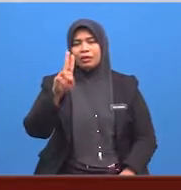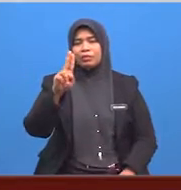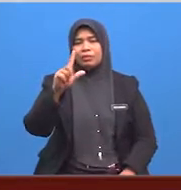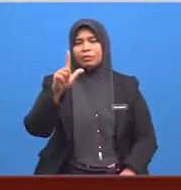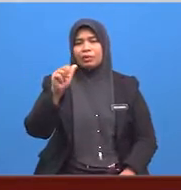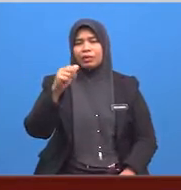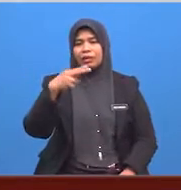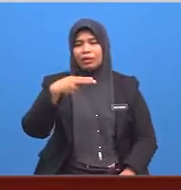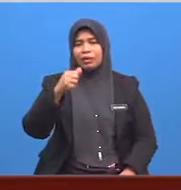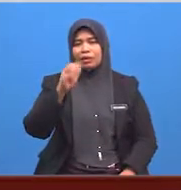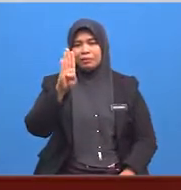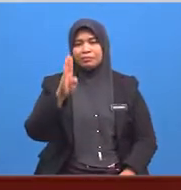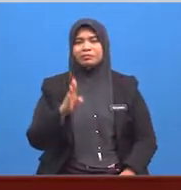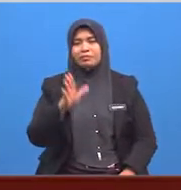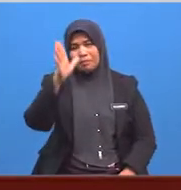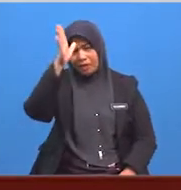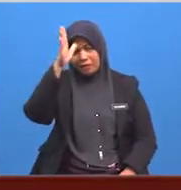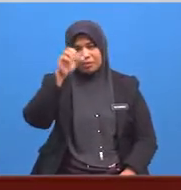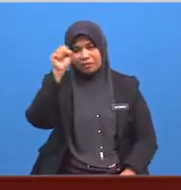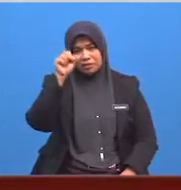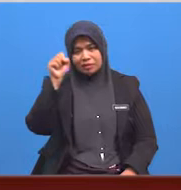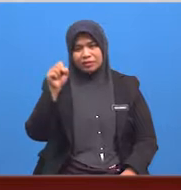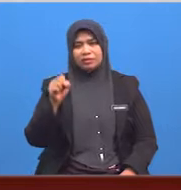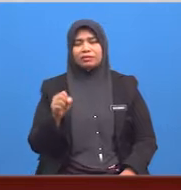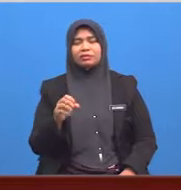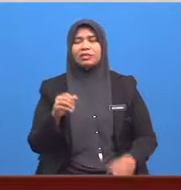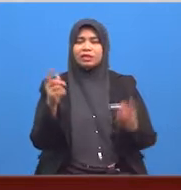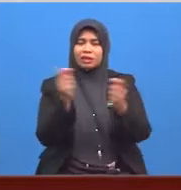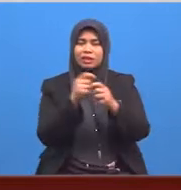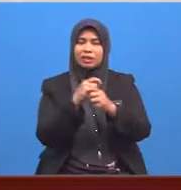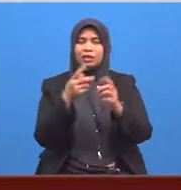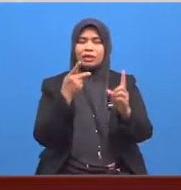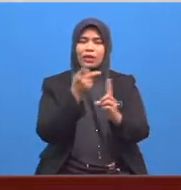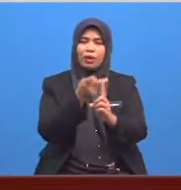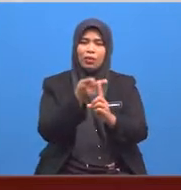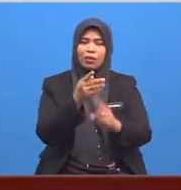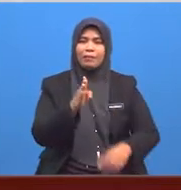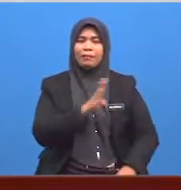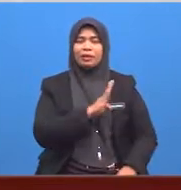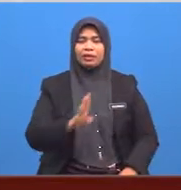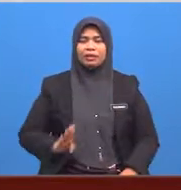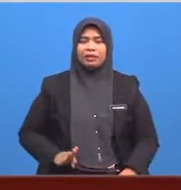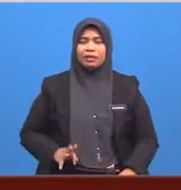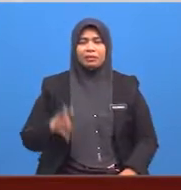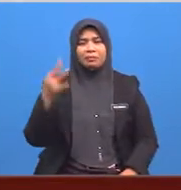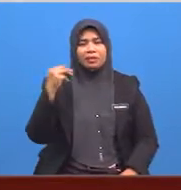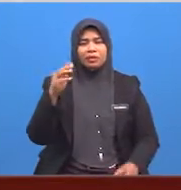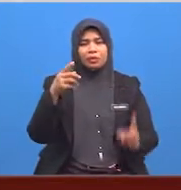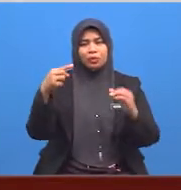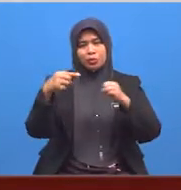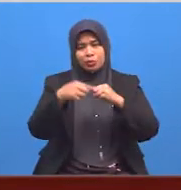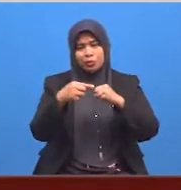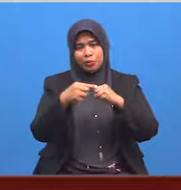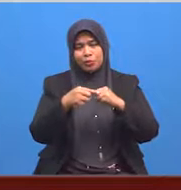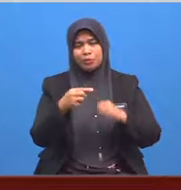saudara bagindo sendiri bersama istrinya ia menentang dakwah Baginda mereka menuduh Baginda